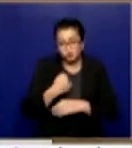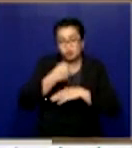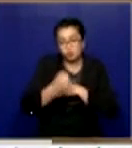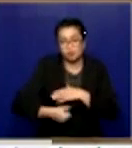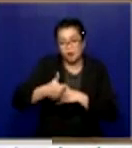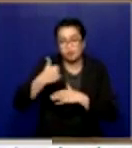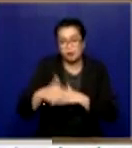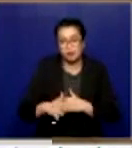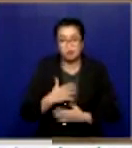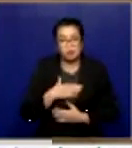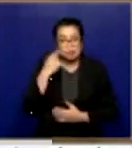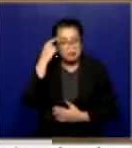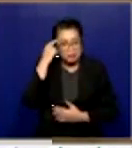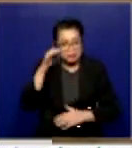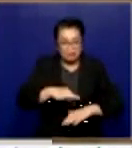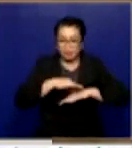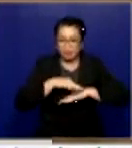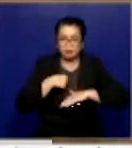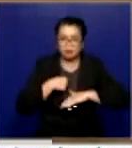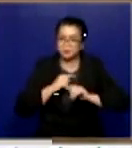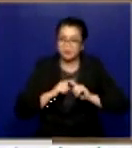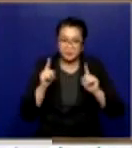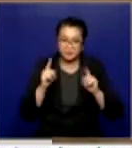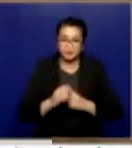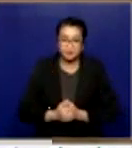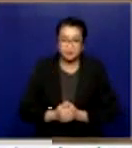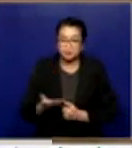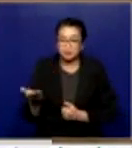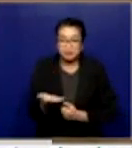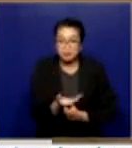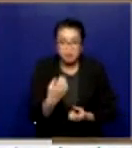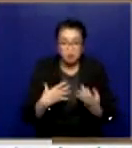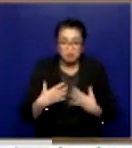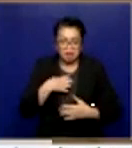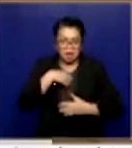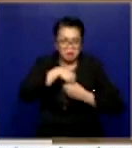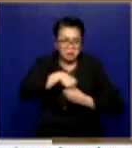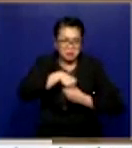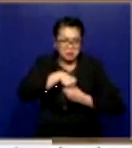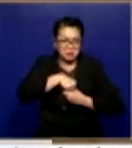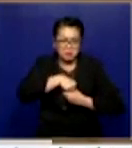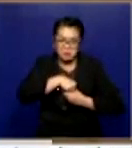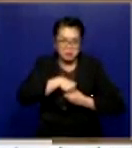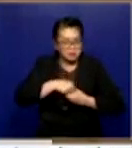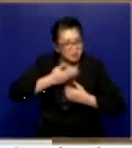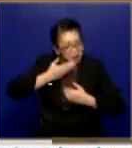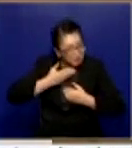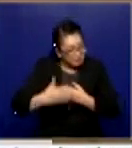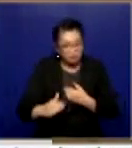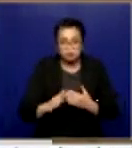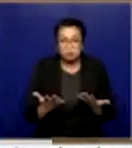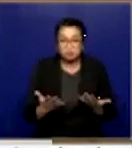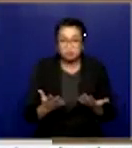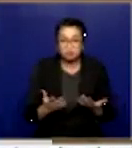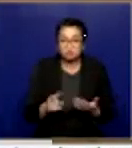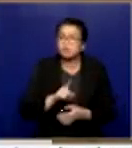ผมไม่เคยยึดติดกับตำแหน่งจะครับหลายท่านผมบอกอย่าผมอยากอยู่ยาวอยู่นานก็